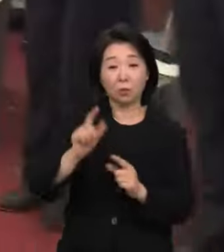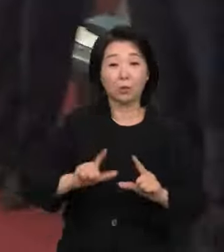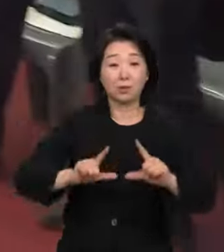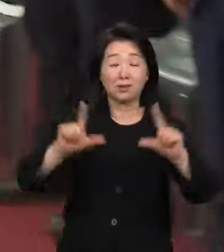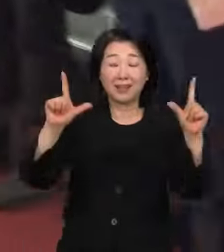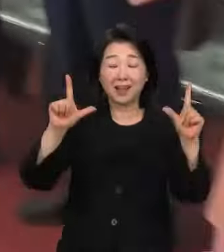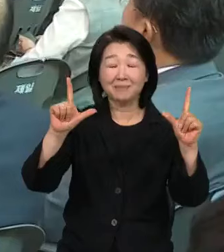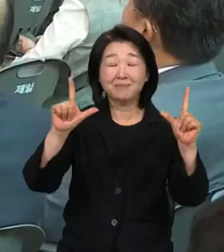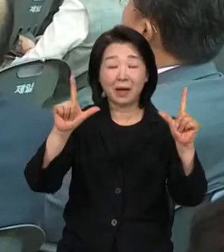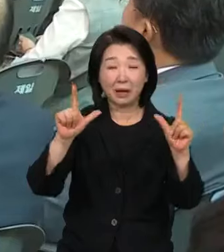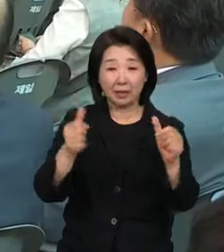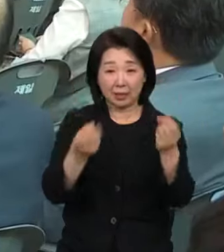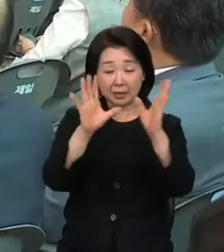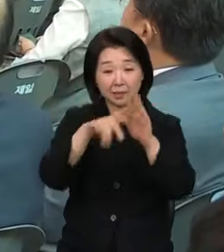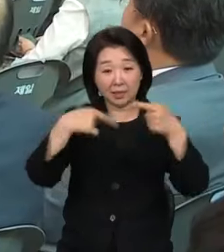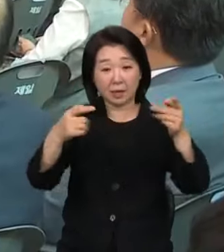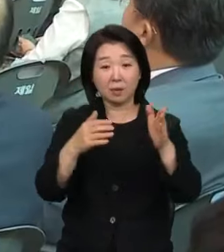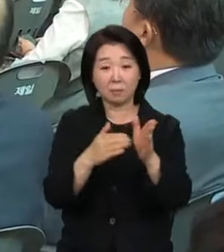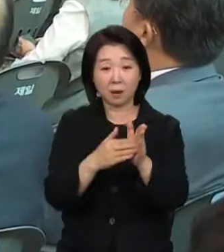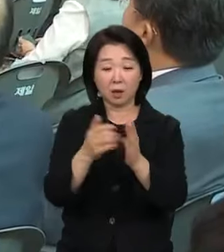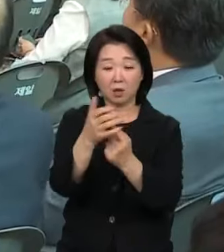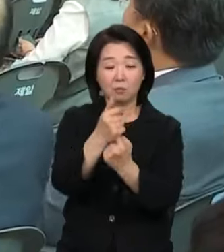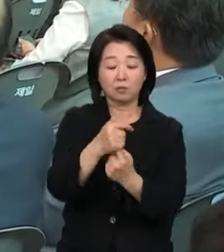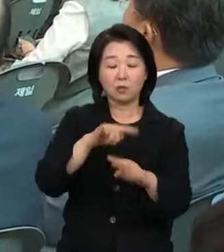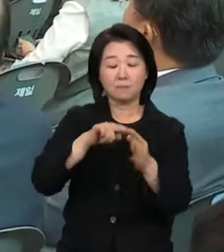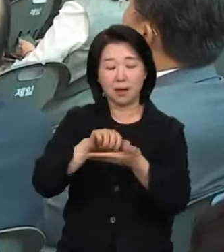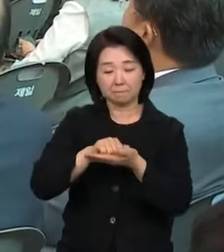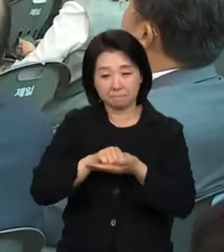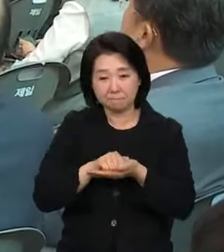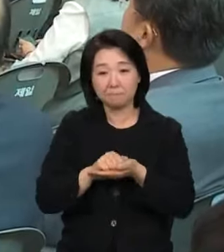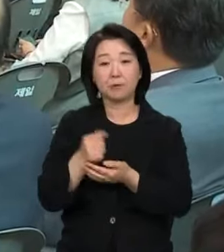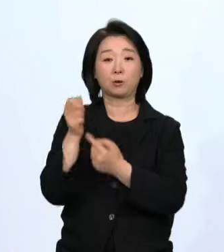참한 대통은 부처님의 마음을겠다고